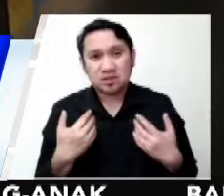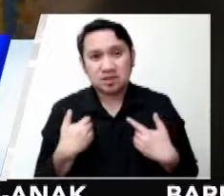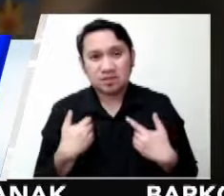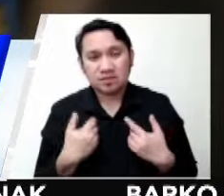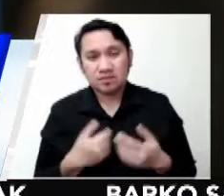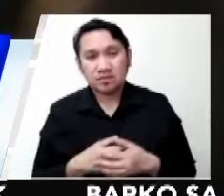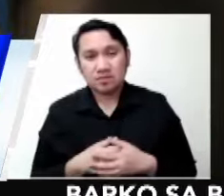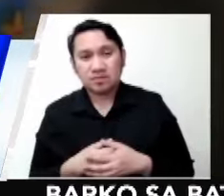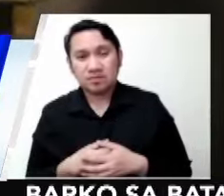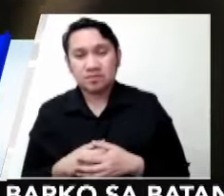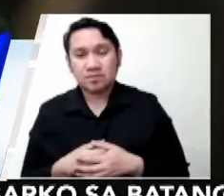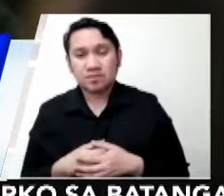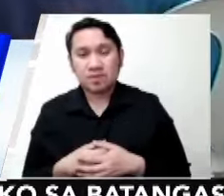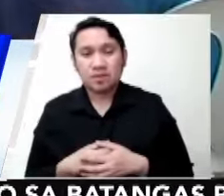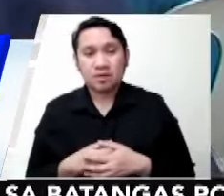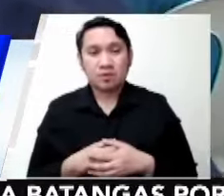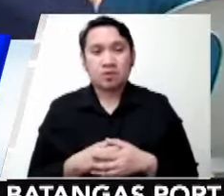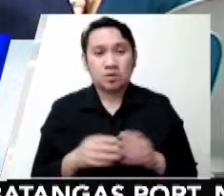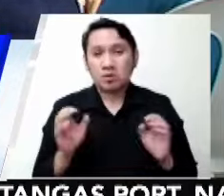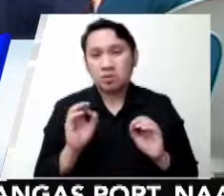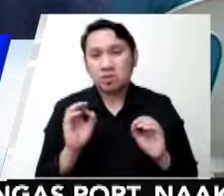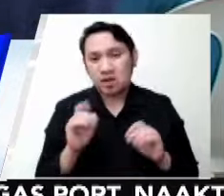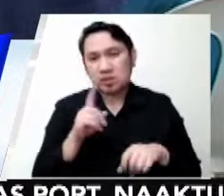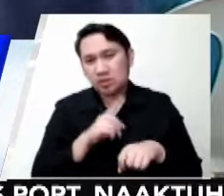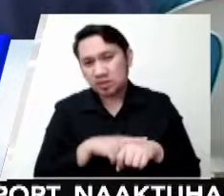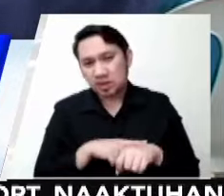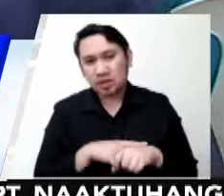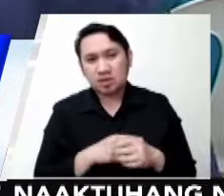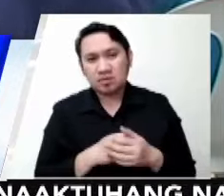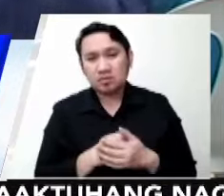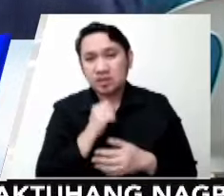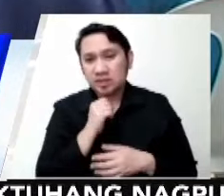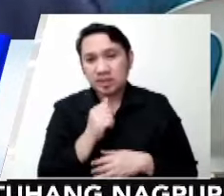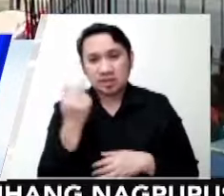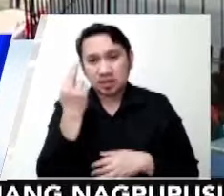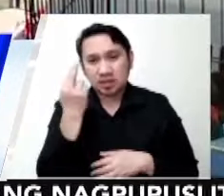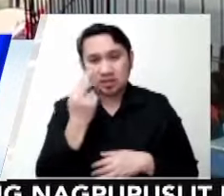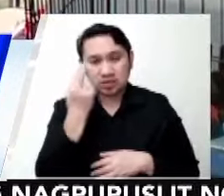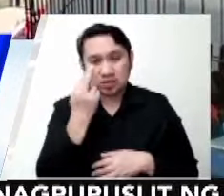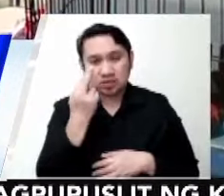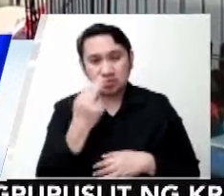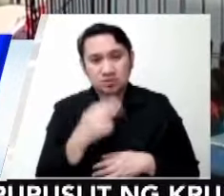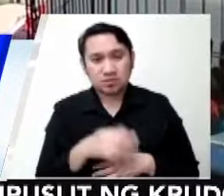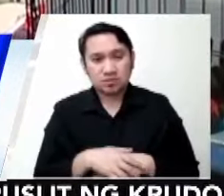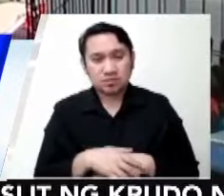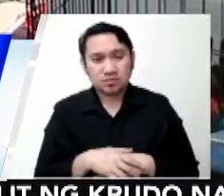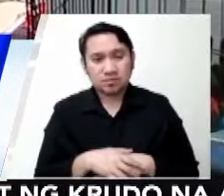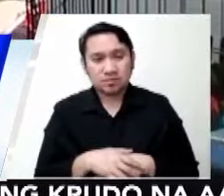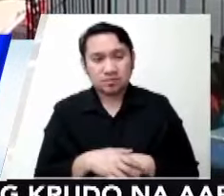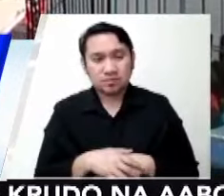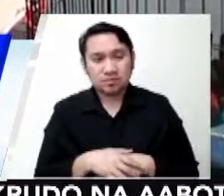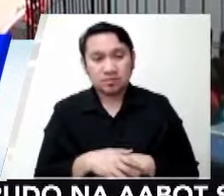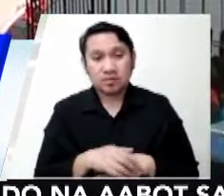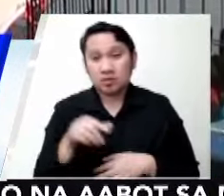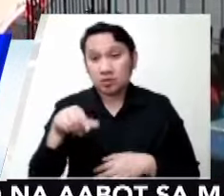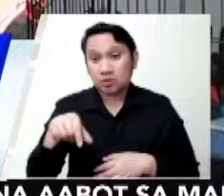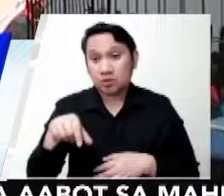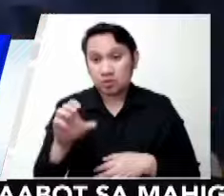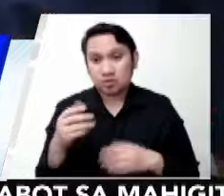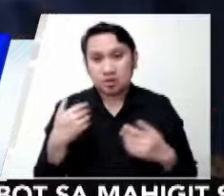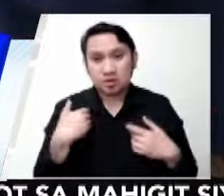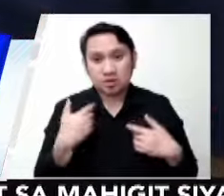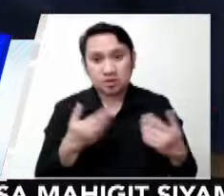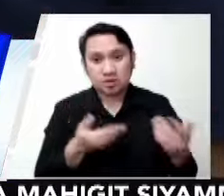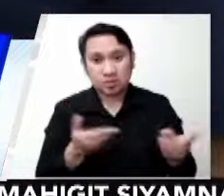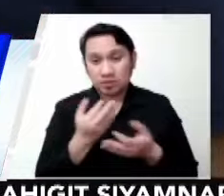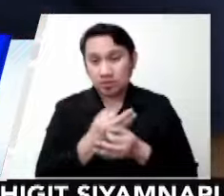one is wala daw silang time. Hindi po yung dahilan na hindi tayo magpabakuna. Bukod sa QC, nagsagawa rin ng libreng programa sa